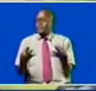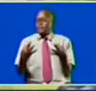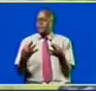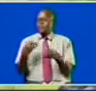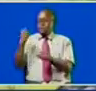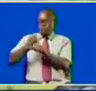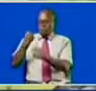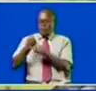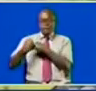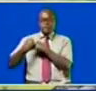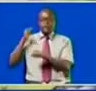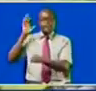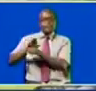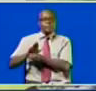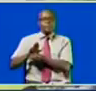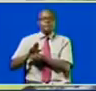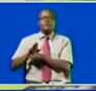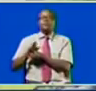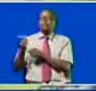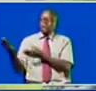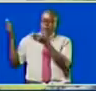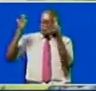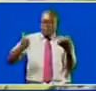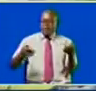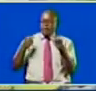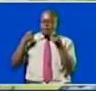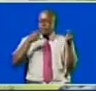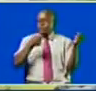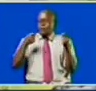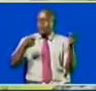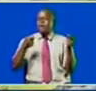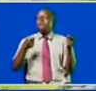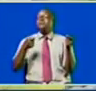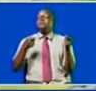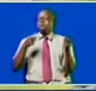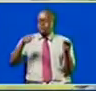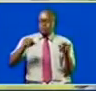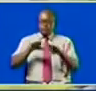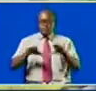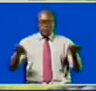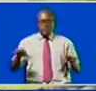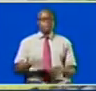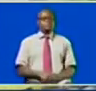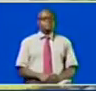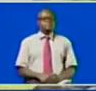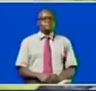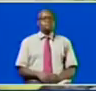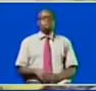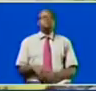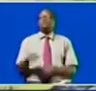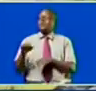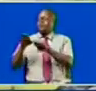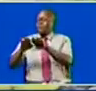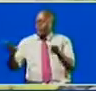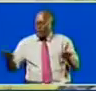ndani. Mimi naenda kuchukua miwa huko na kulete mpaka huko. Sasa kule kukata kule na